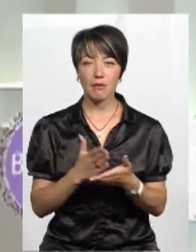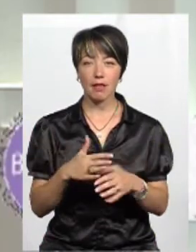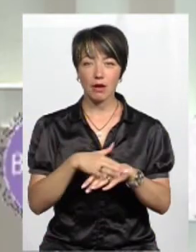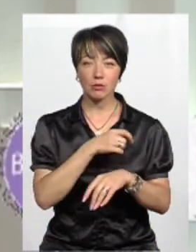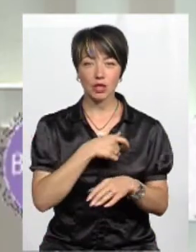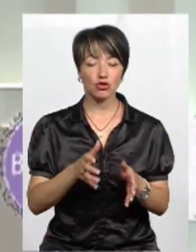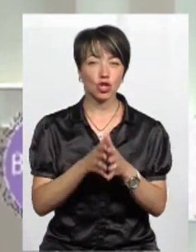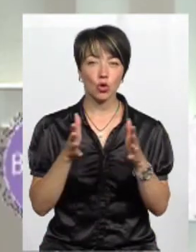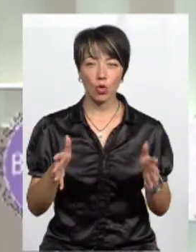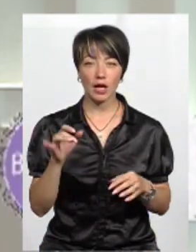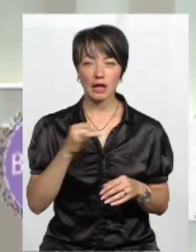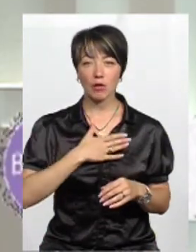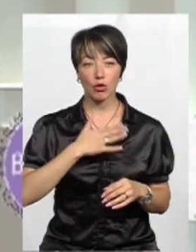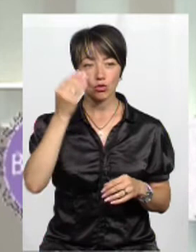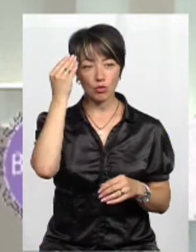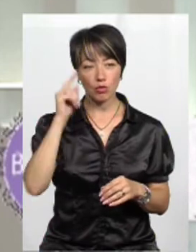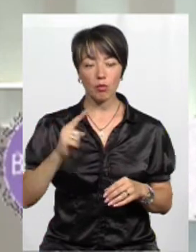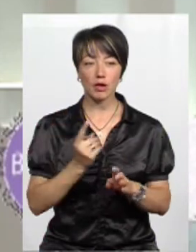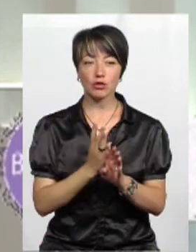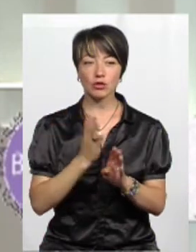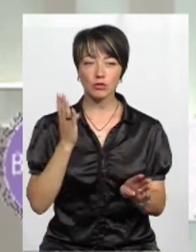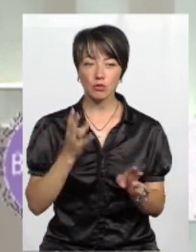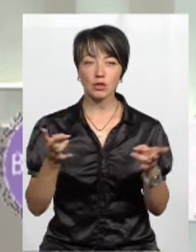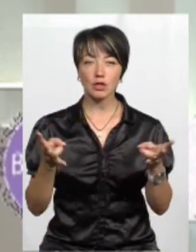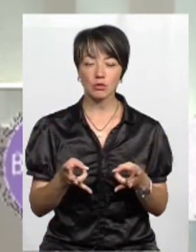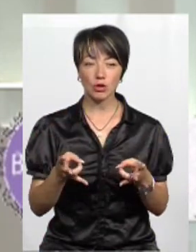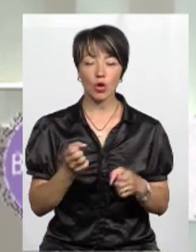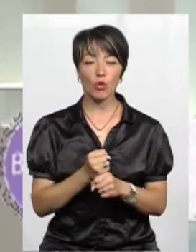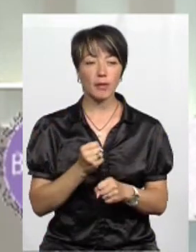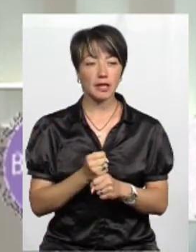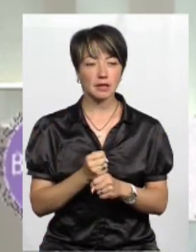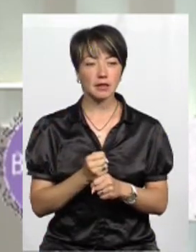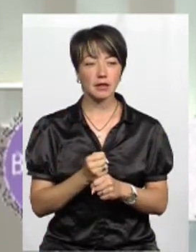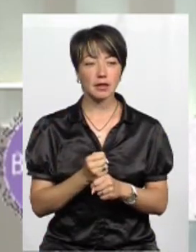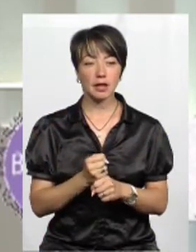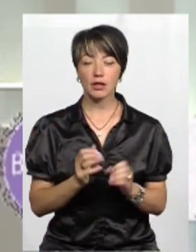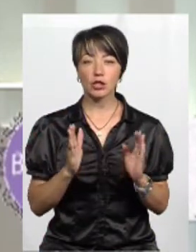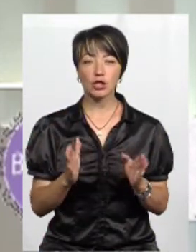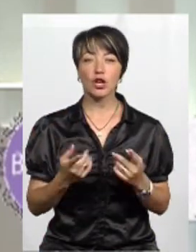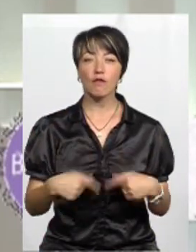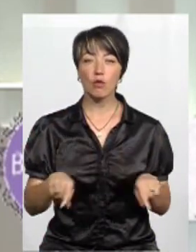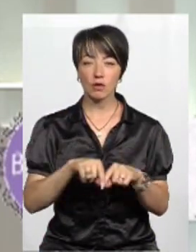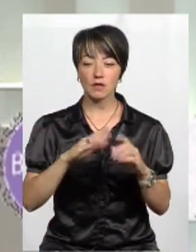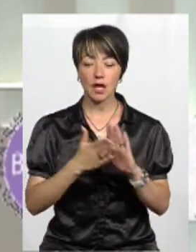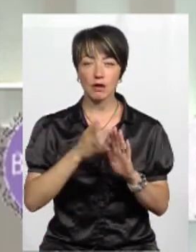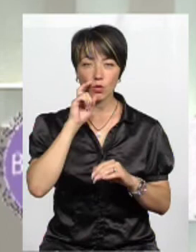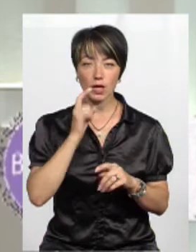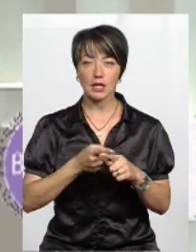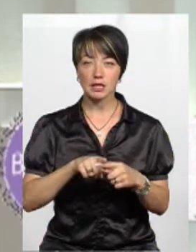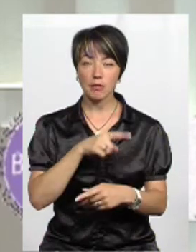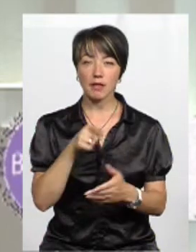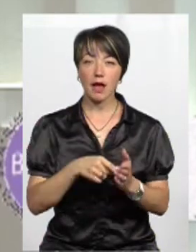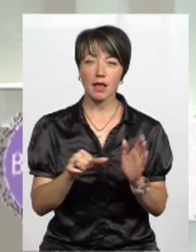дуже широким. І, на мою думку, в першу чергу, що потрібно робити не лише в окрузі, взагалі в Україні, це є